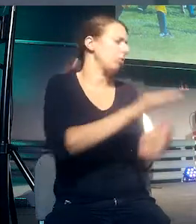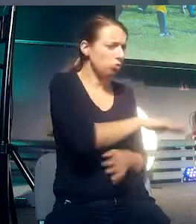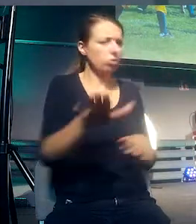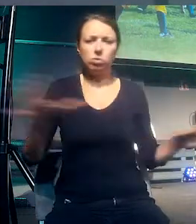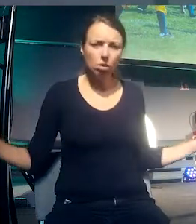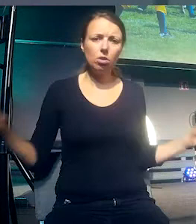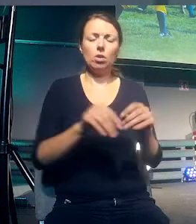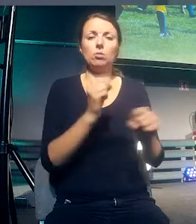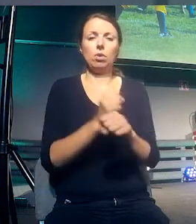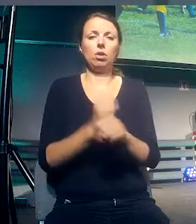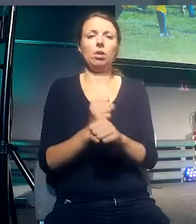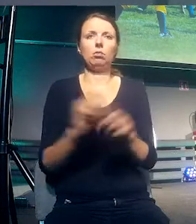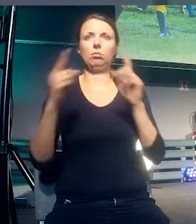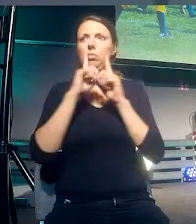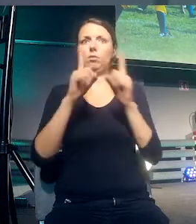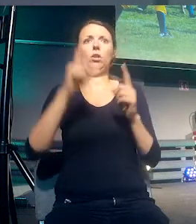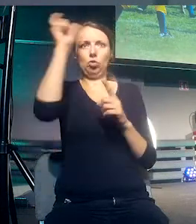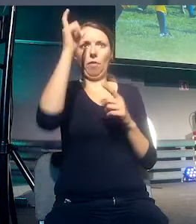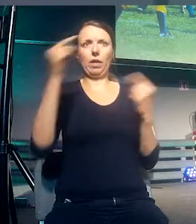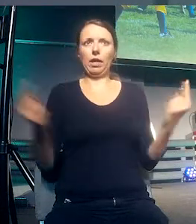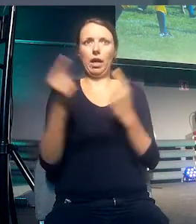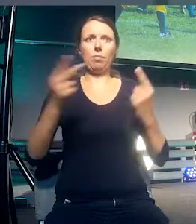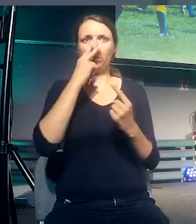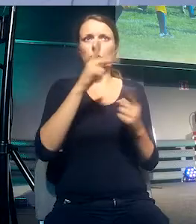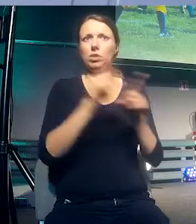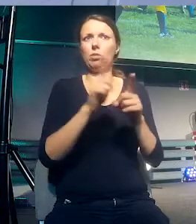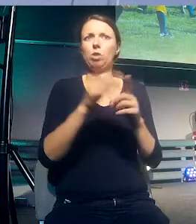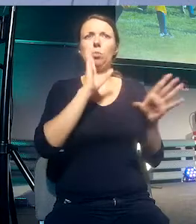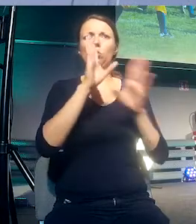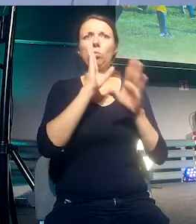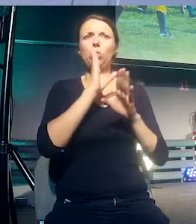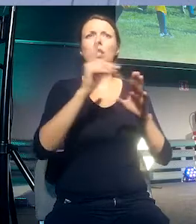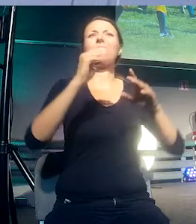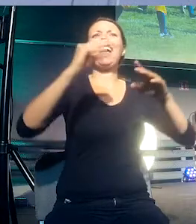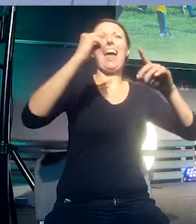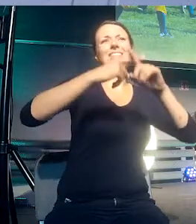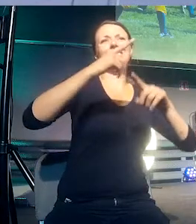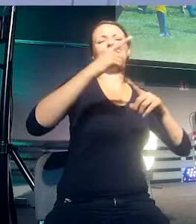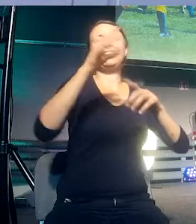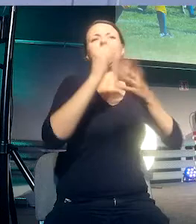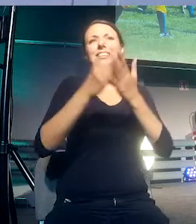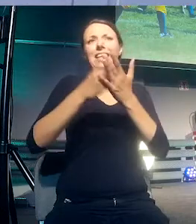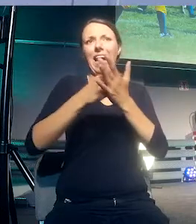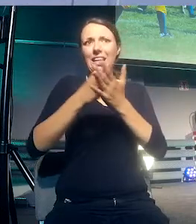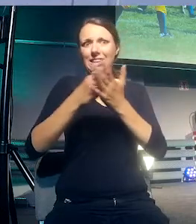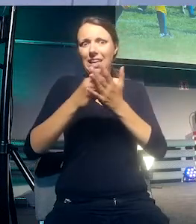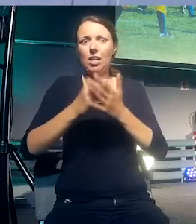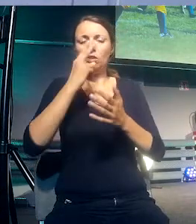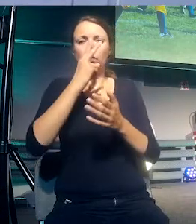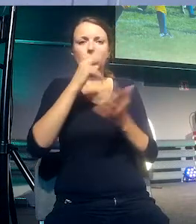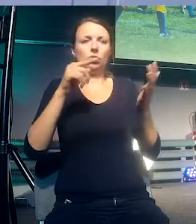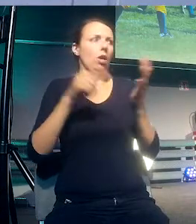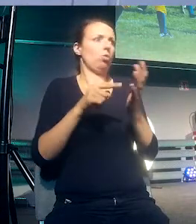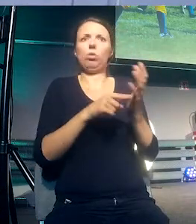okazuje, że jak trafiamy do teamu 10 UX designerów, to z 10 UX designerami nie potrafimy jednak